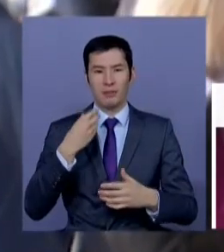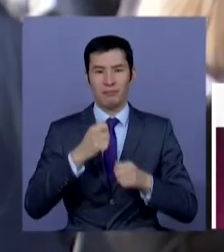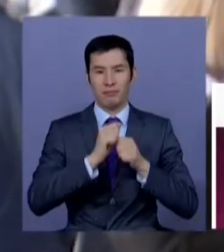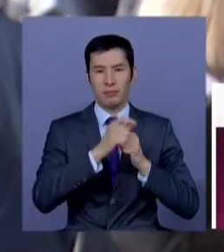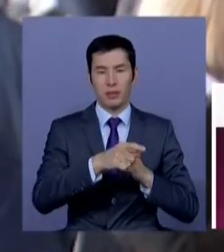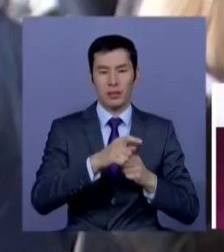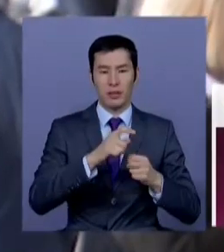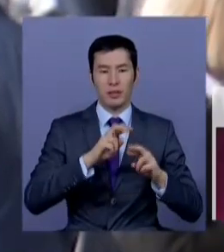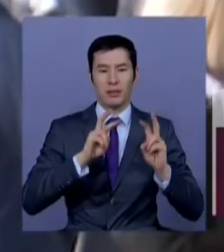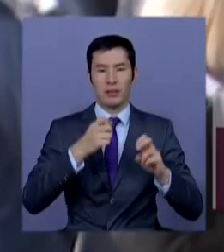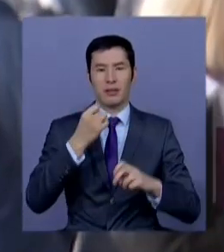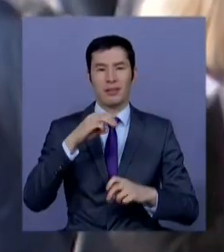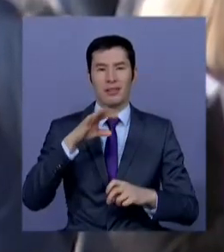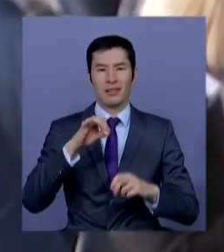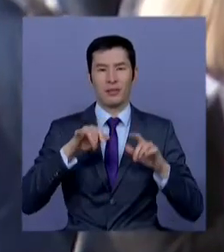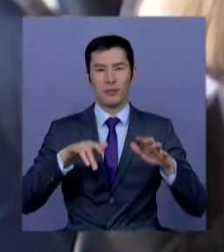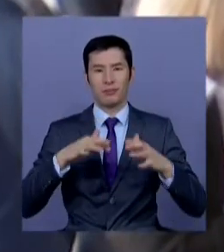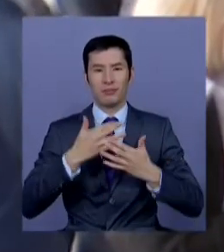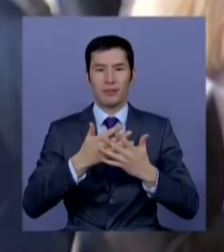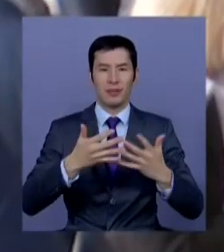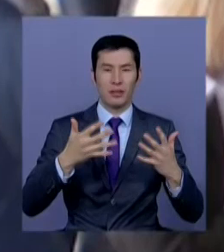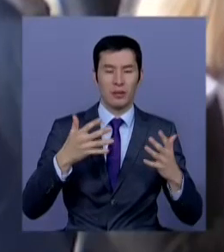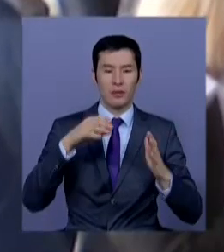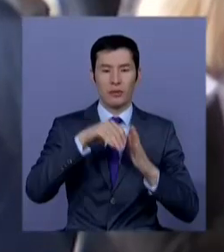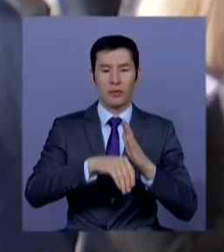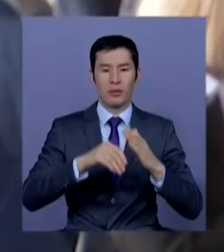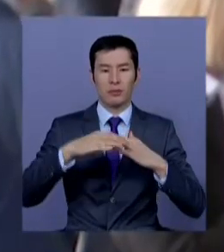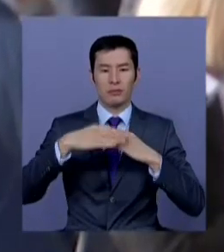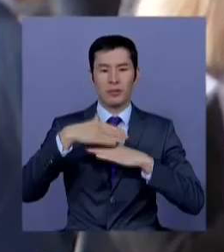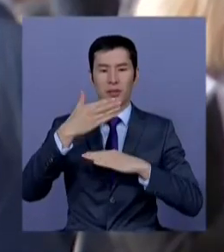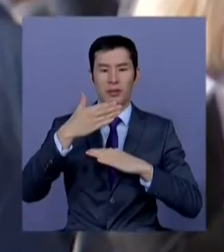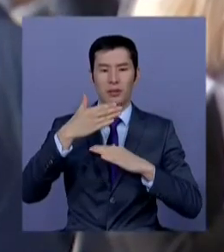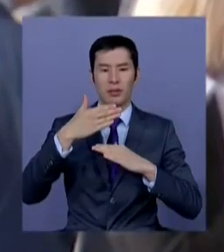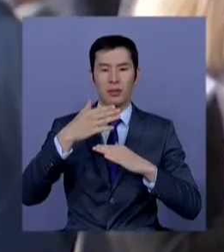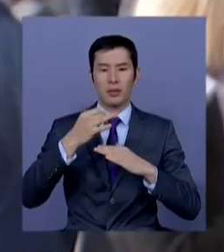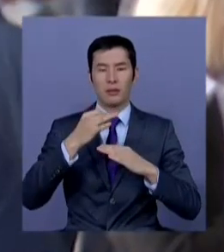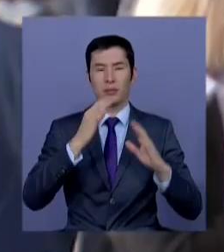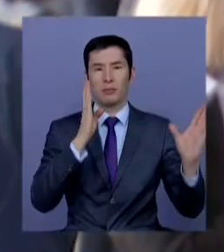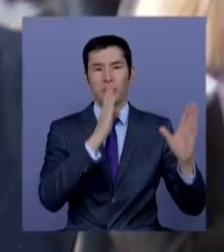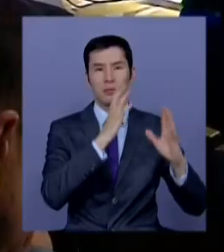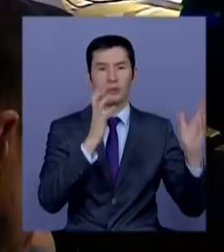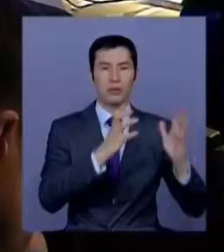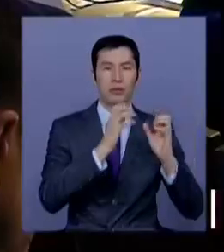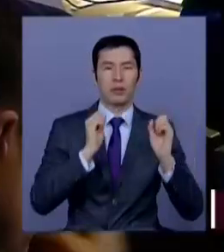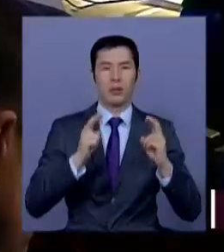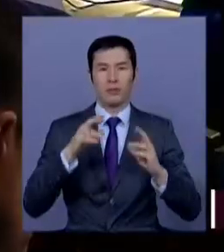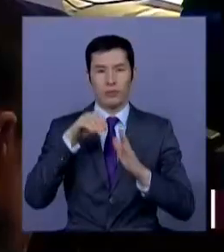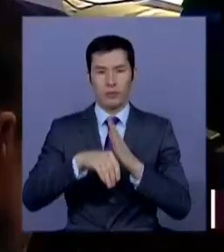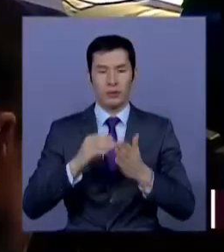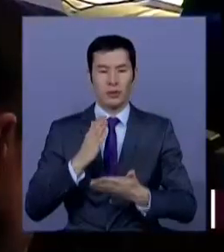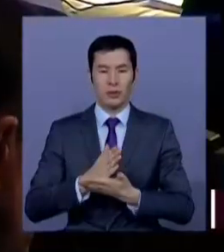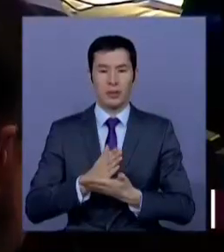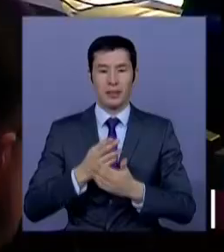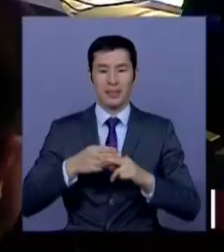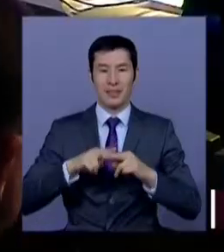саласын дамытуға инвестиция салуды жоспарлап отырмыз. Оның ішінде цифрлық технология және қоршаған ортаны қорғауға да бар.